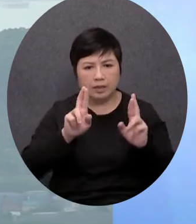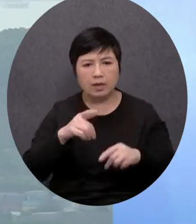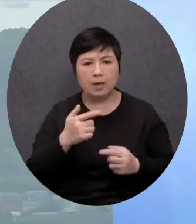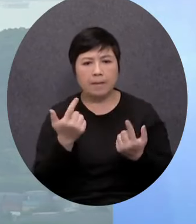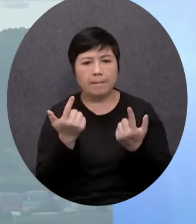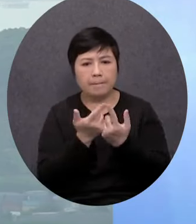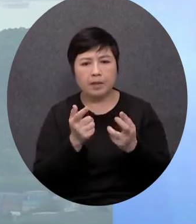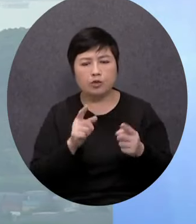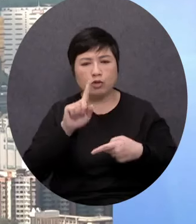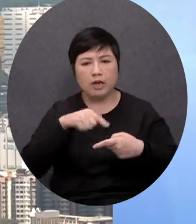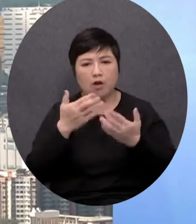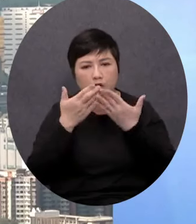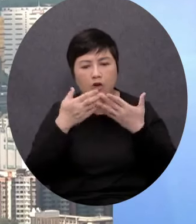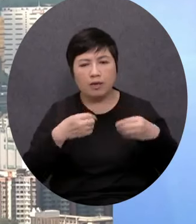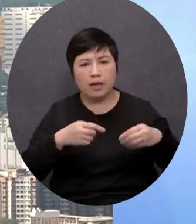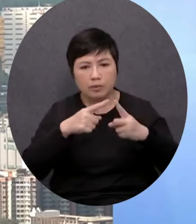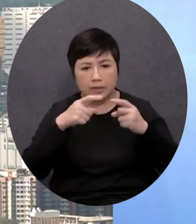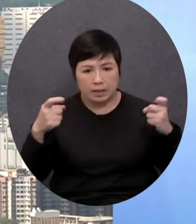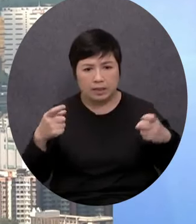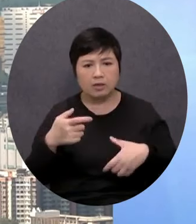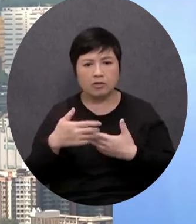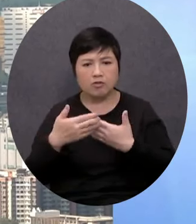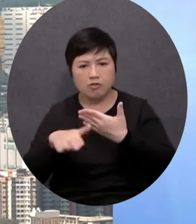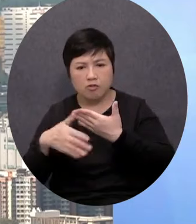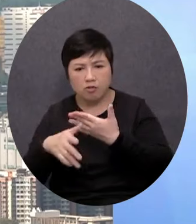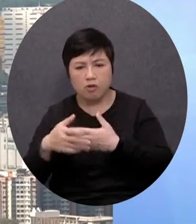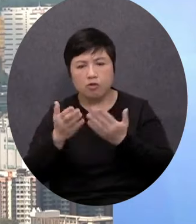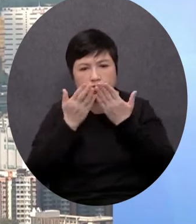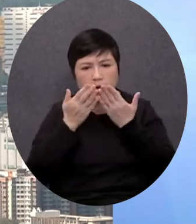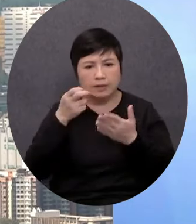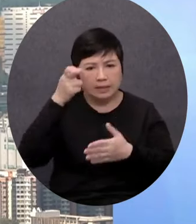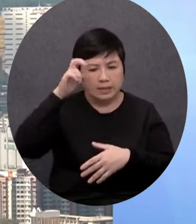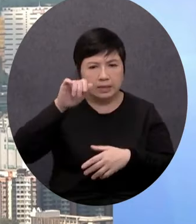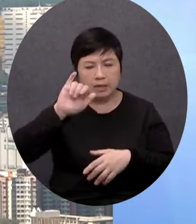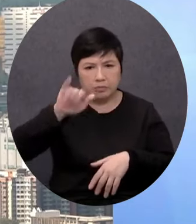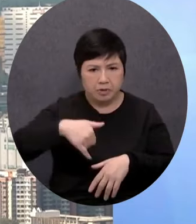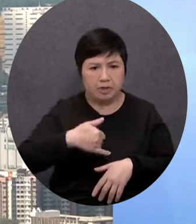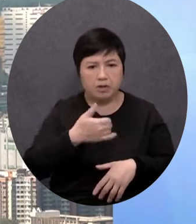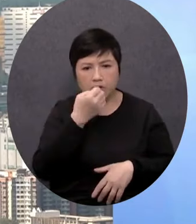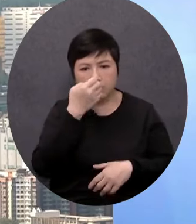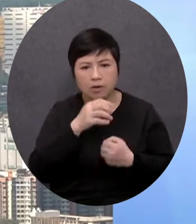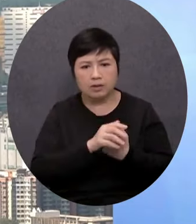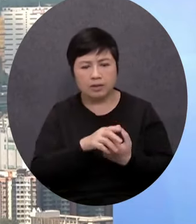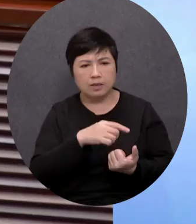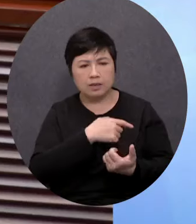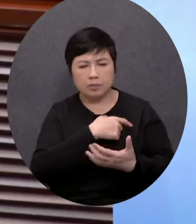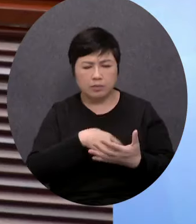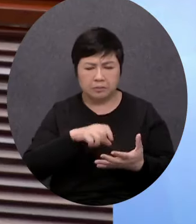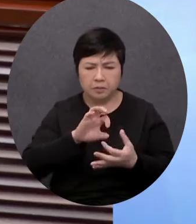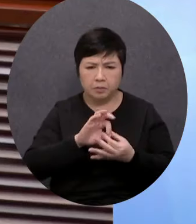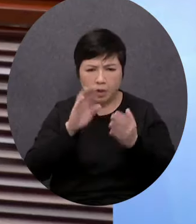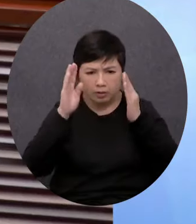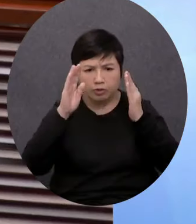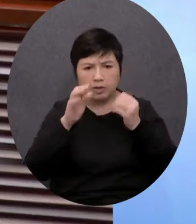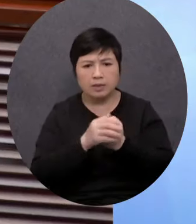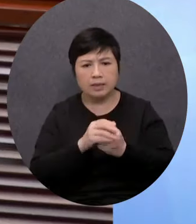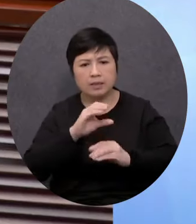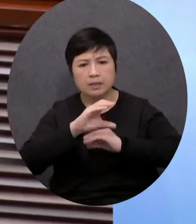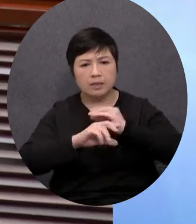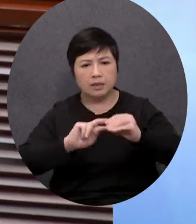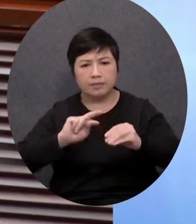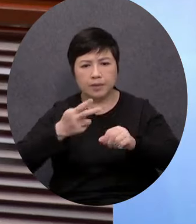教育城，吸引更多海外學術和研究人才來港。有議員提出關注， 要建立成為國